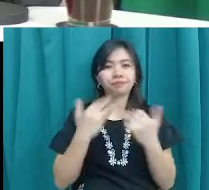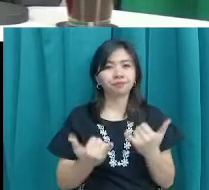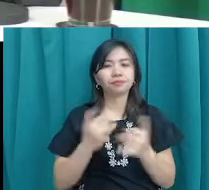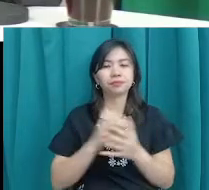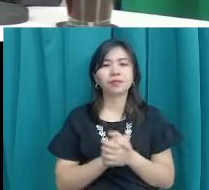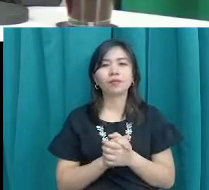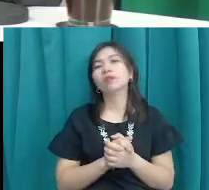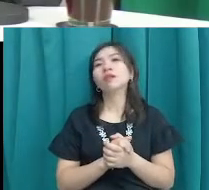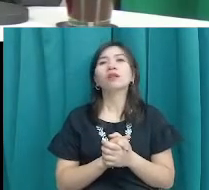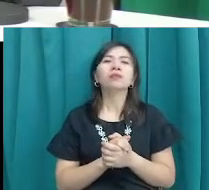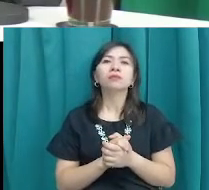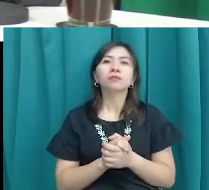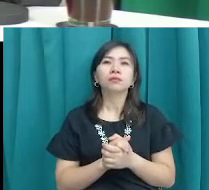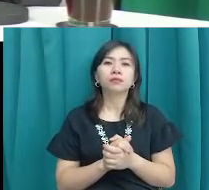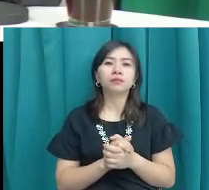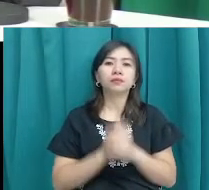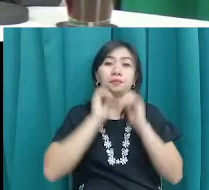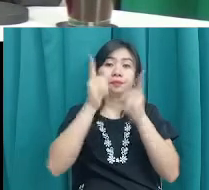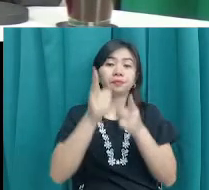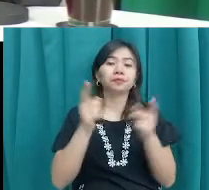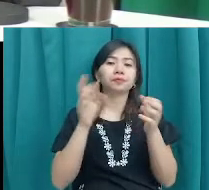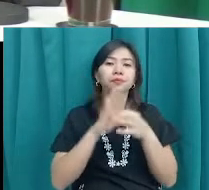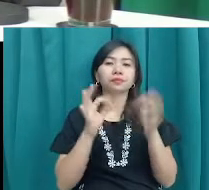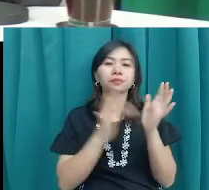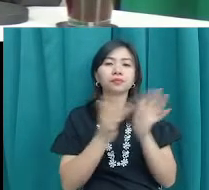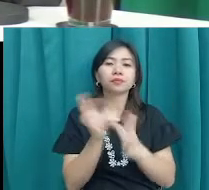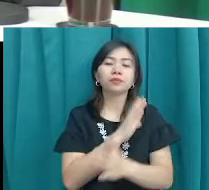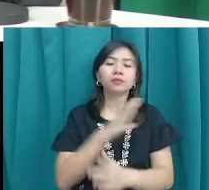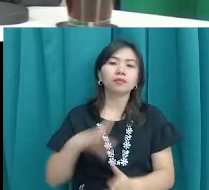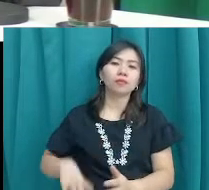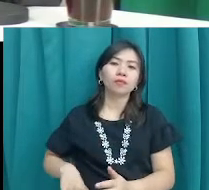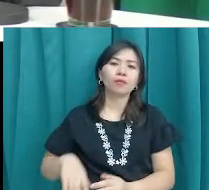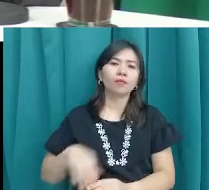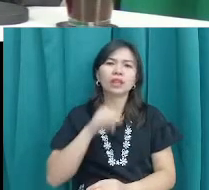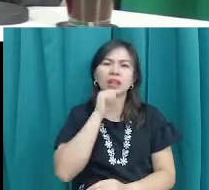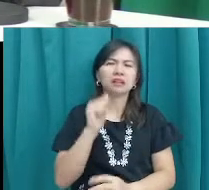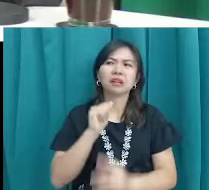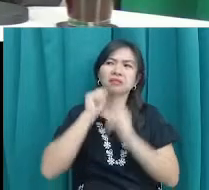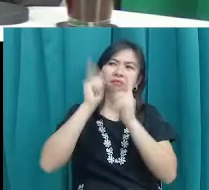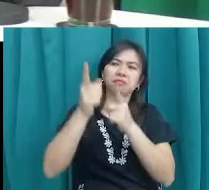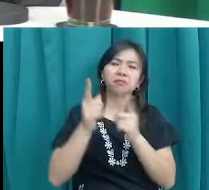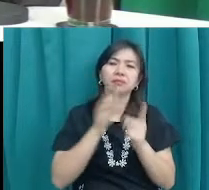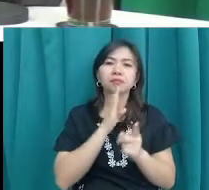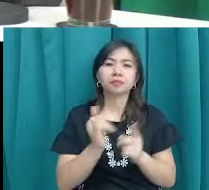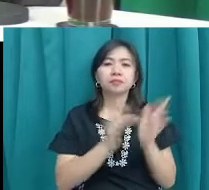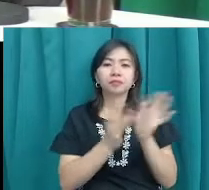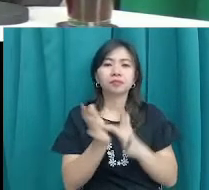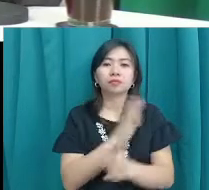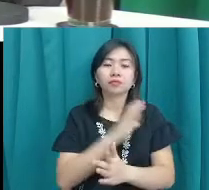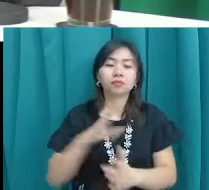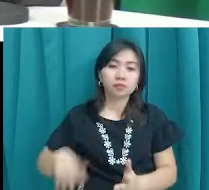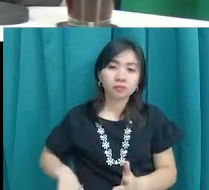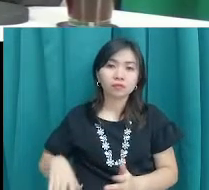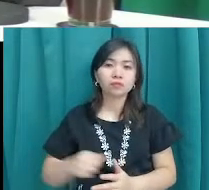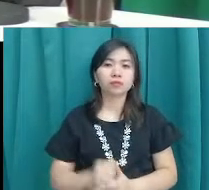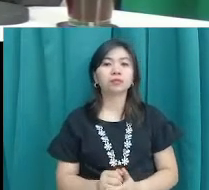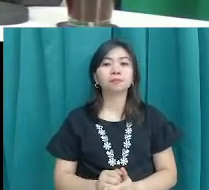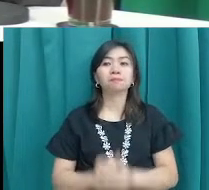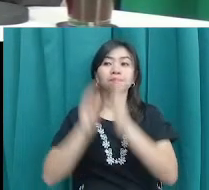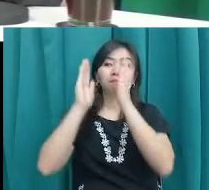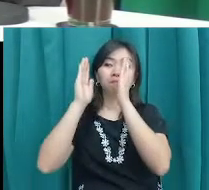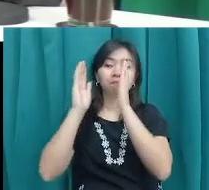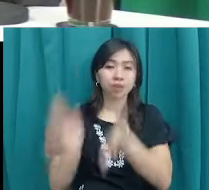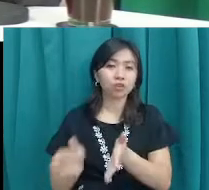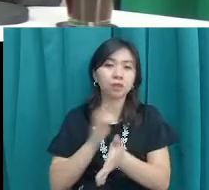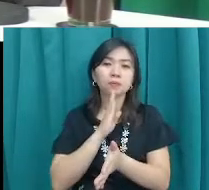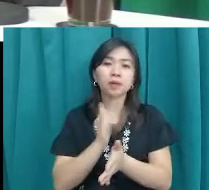ang sagot sa kanila ng Panginoon, hindi sila sinagot ng Panginoon personal. Eh, sinasabi ko sa